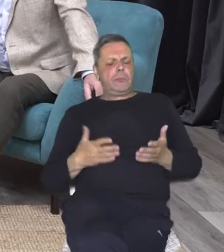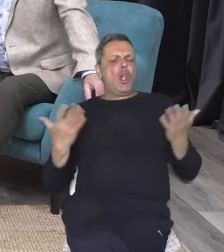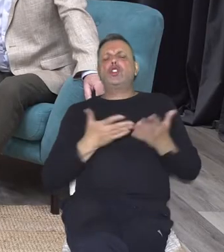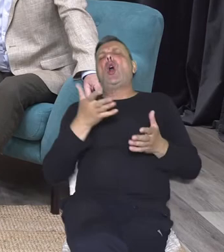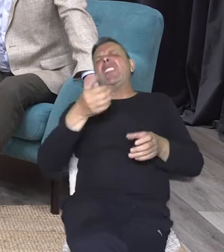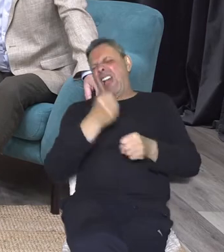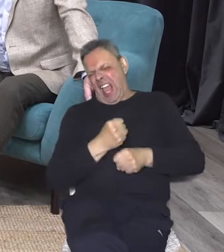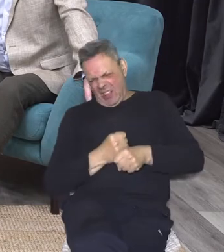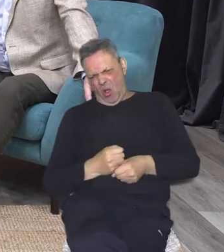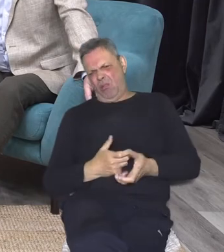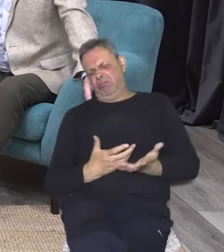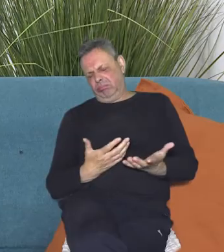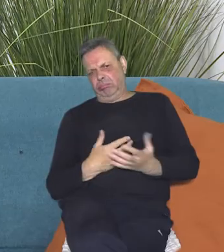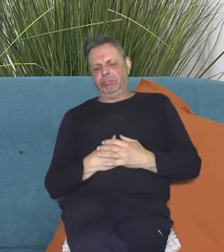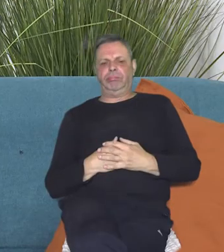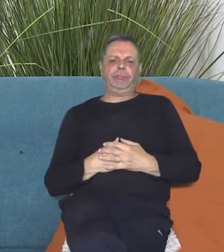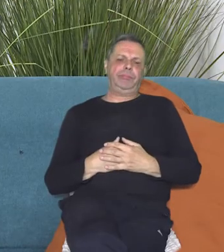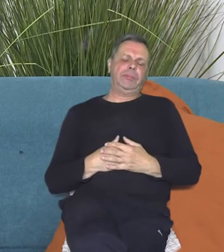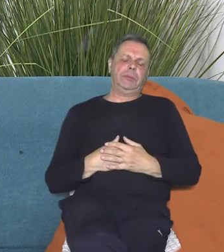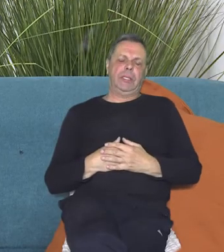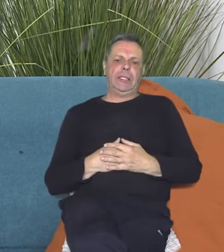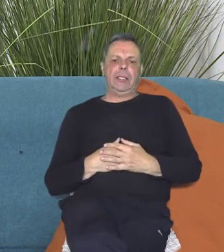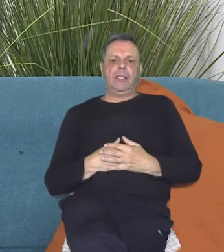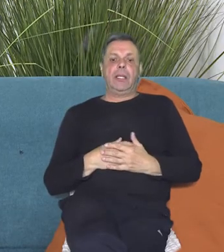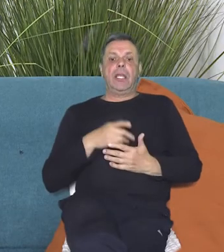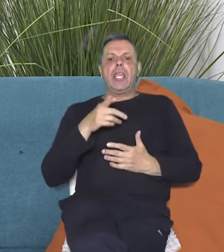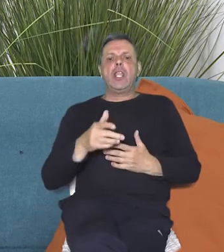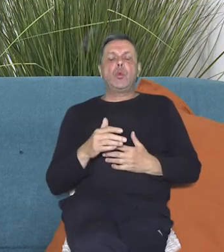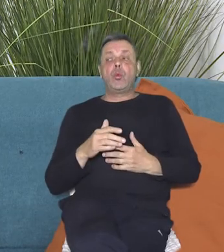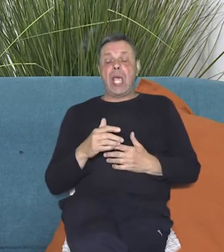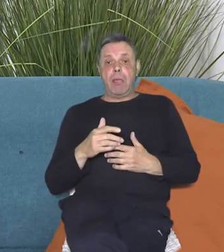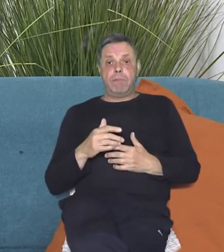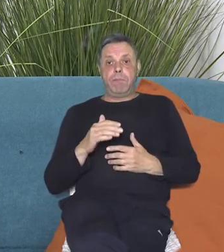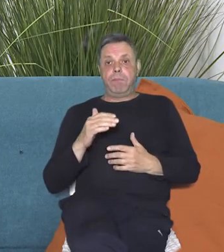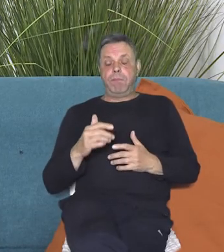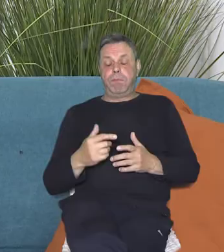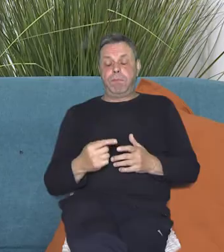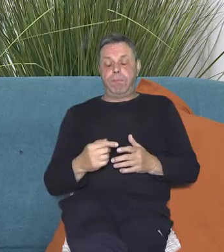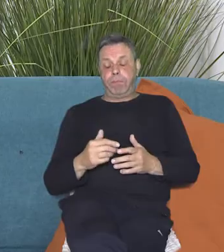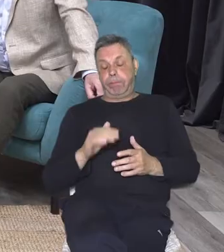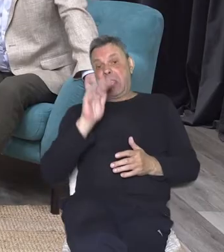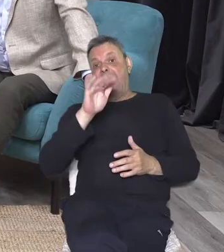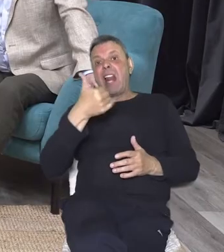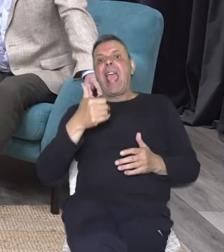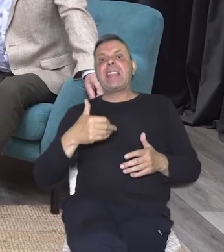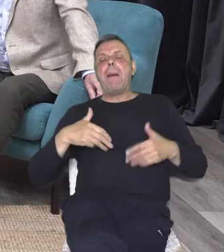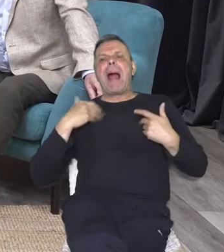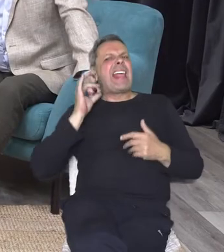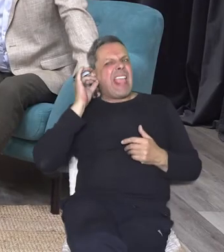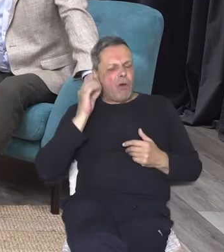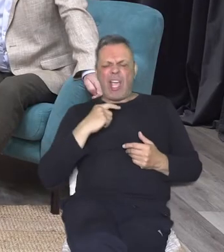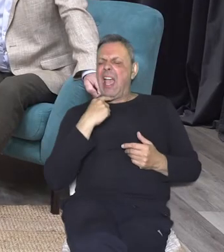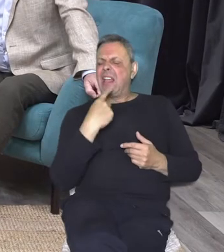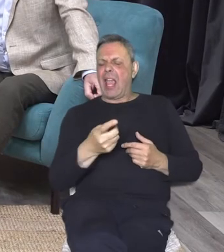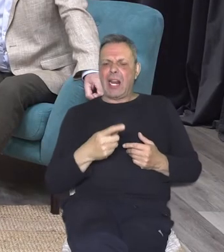njegovih nevjerojatnih pothvata sa mladim djevojkama. I tu se javila i neka mlada djevojka koja je imala 17